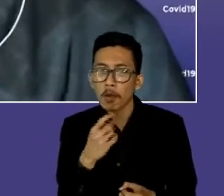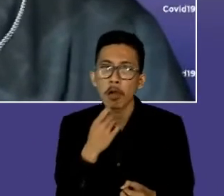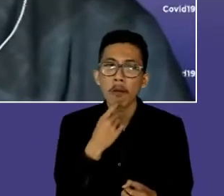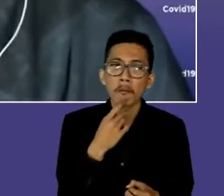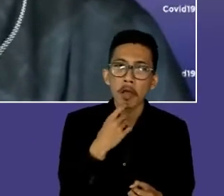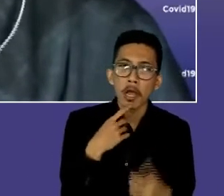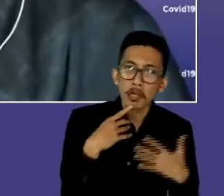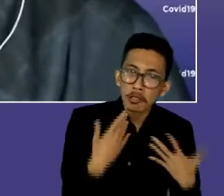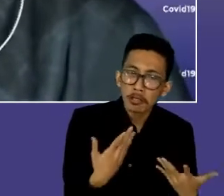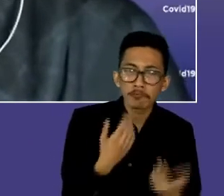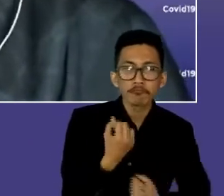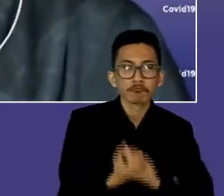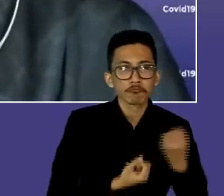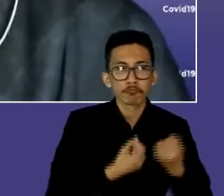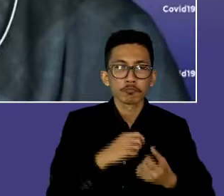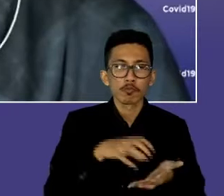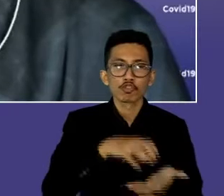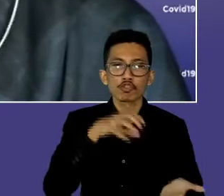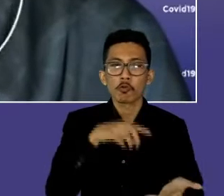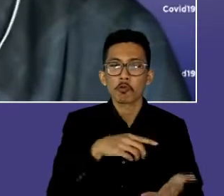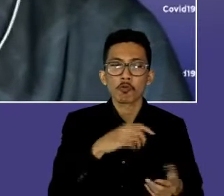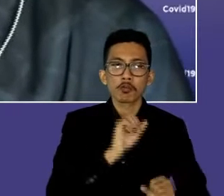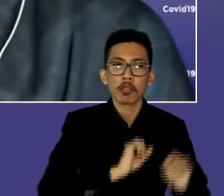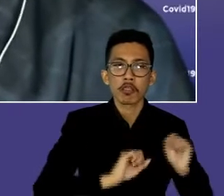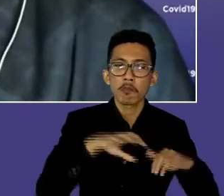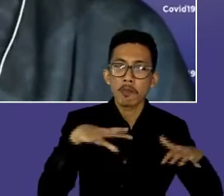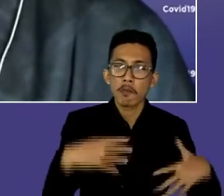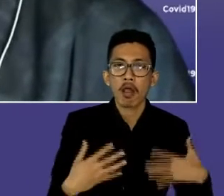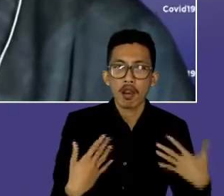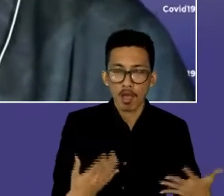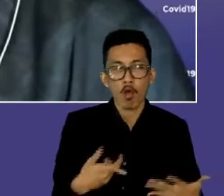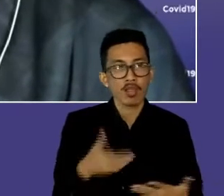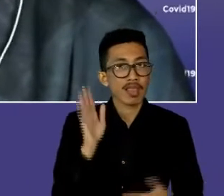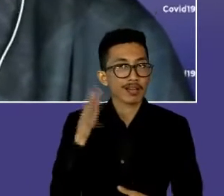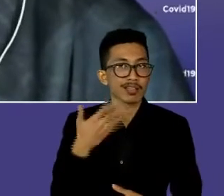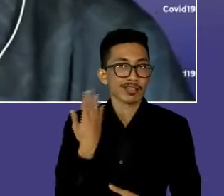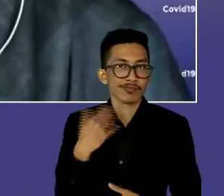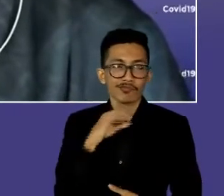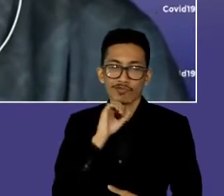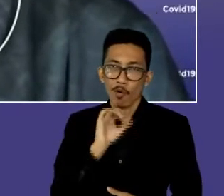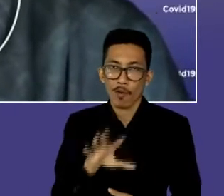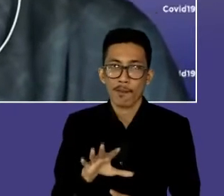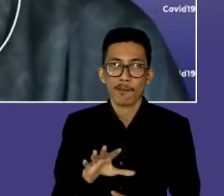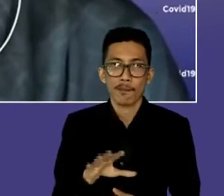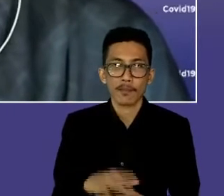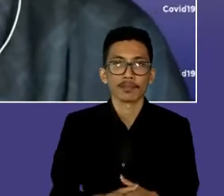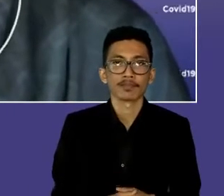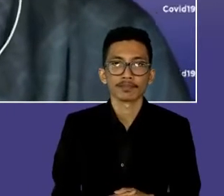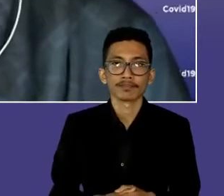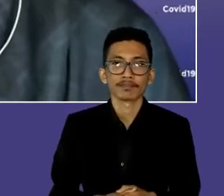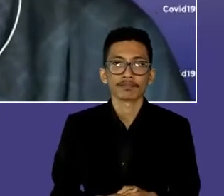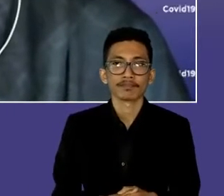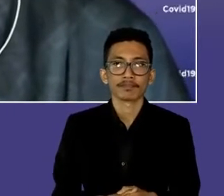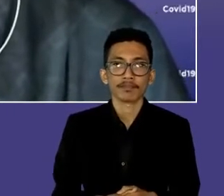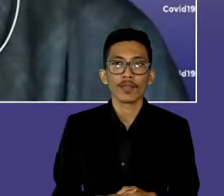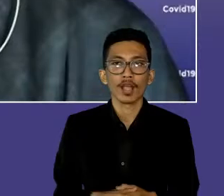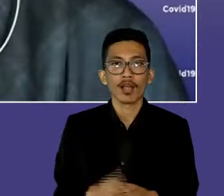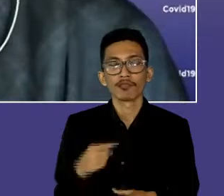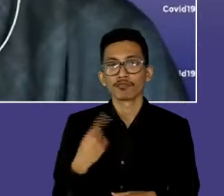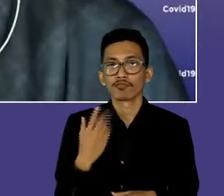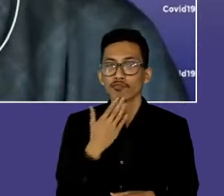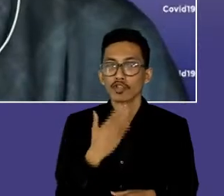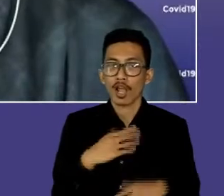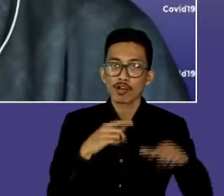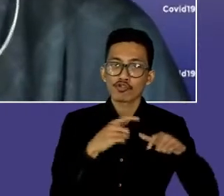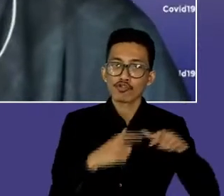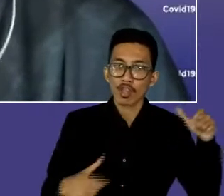PPKM-nya betul-betul jalan apa tidak, ini ceritanya semua ya. Dan ini semua ada buktinya karena kita punya Duta Perubahan Perilaku